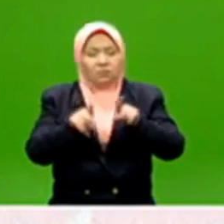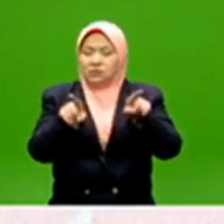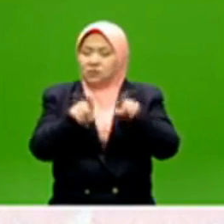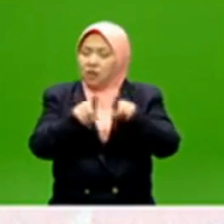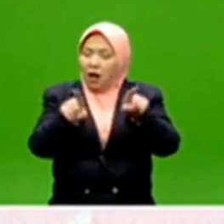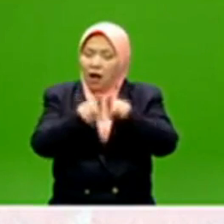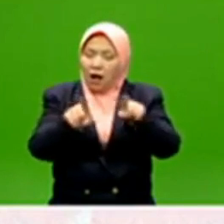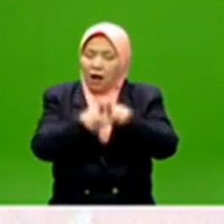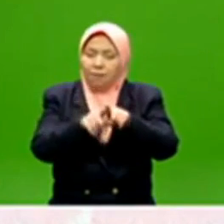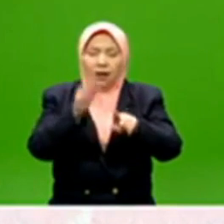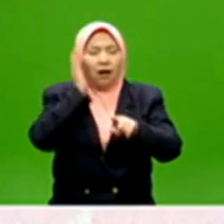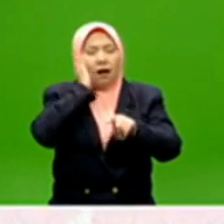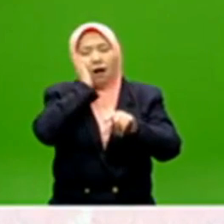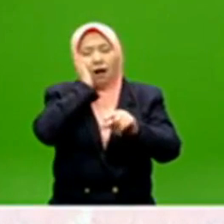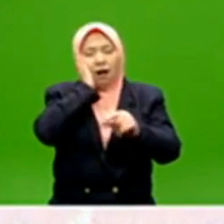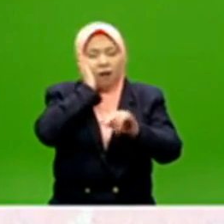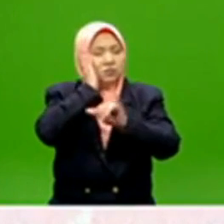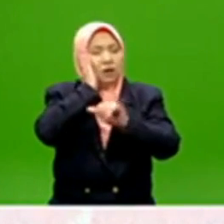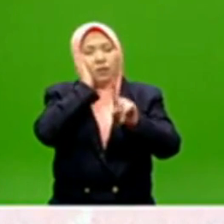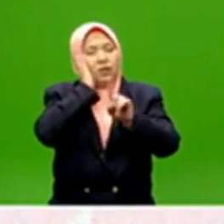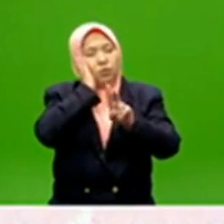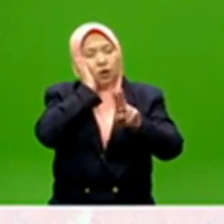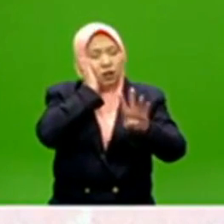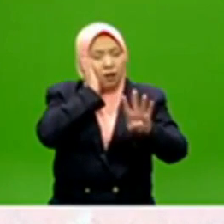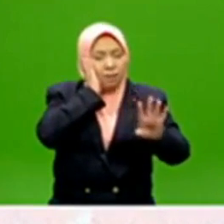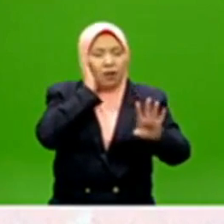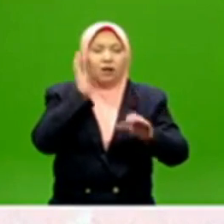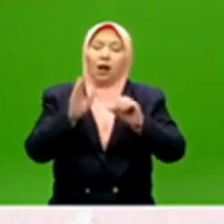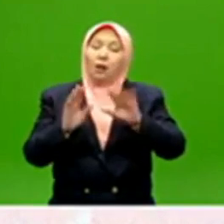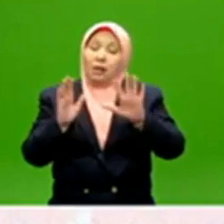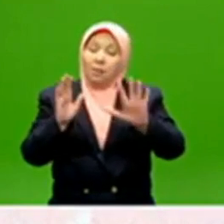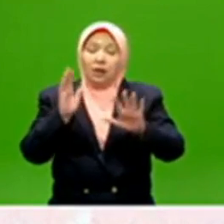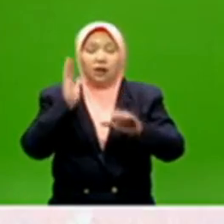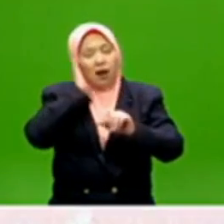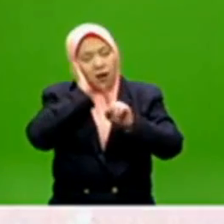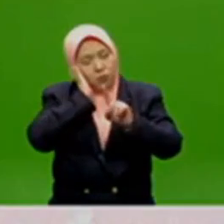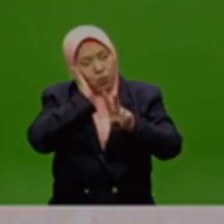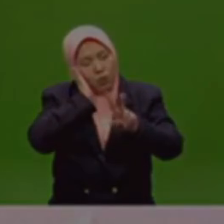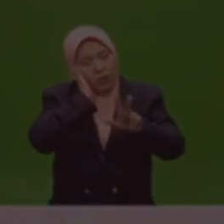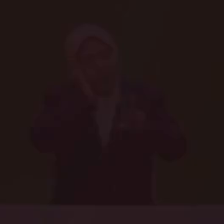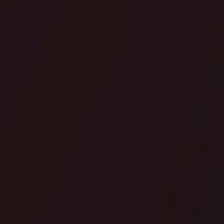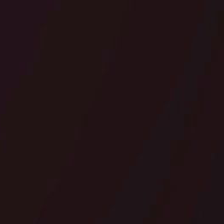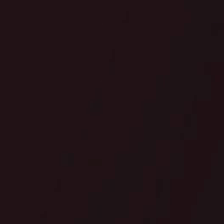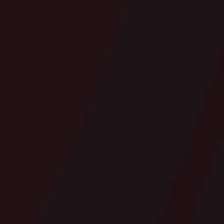menyambungkan kadarma 44 kalau 55 wallahualam